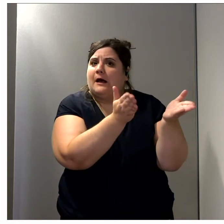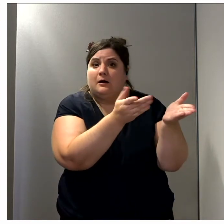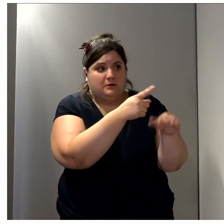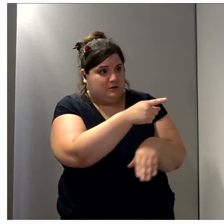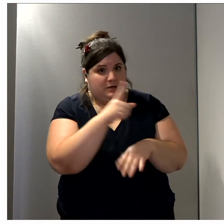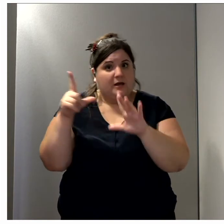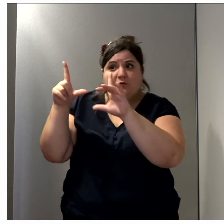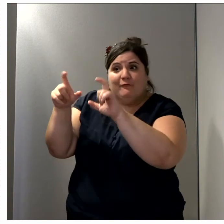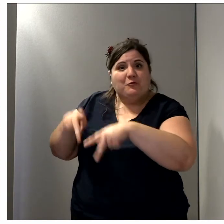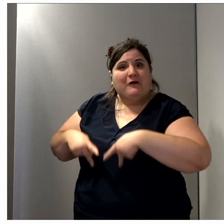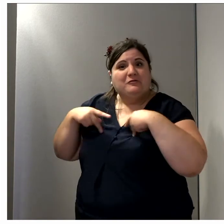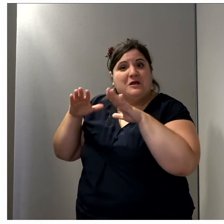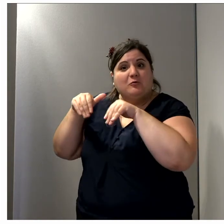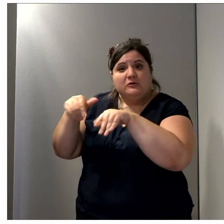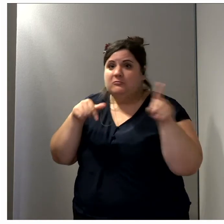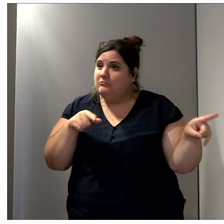en photographiant